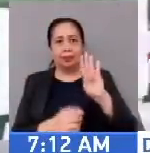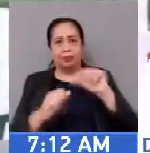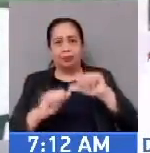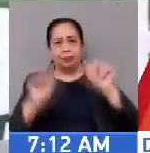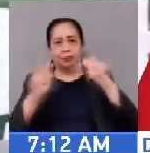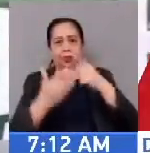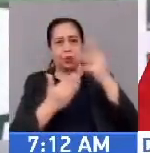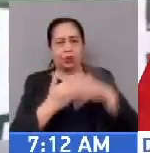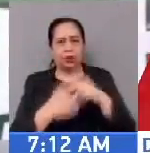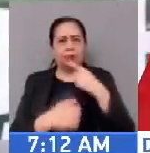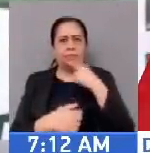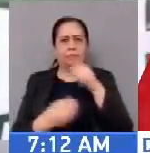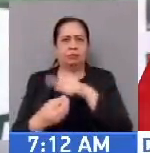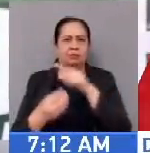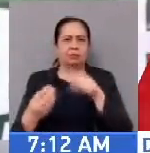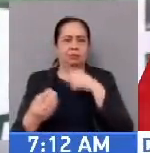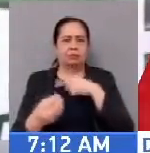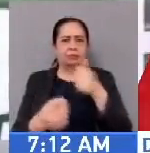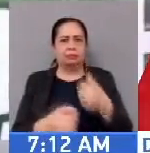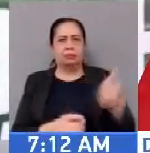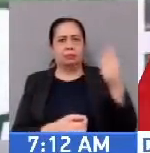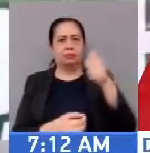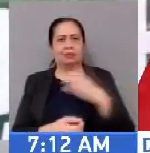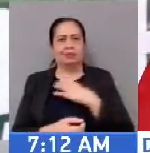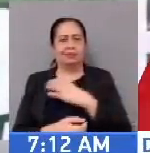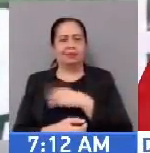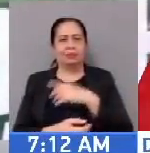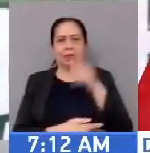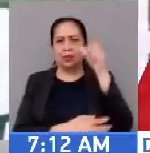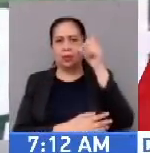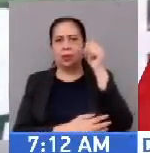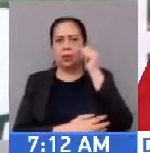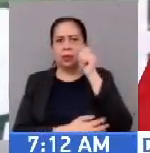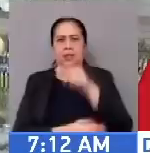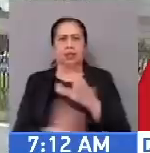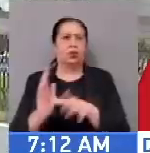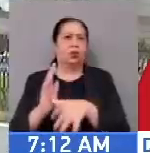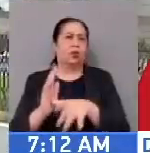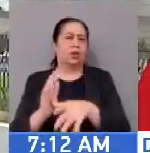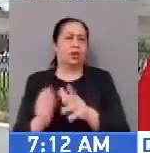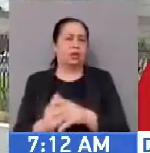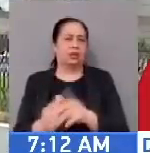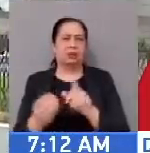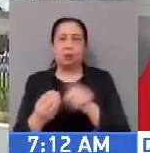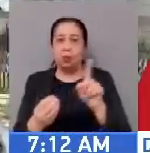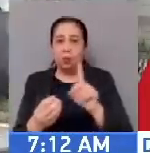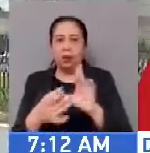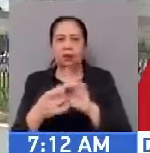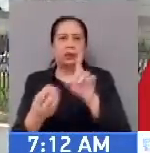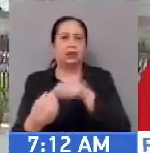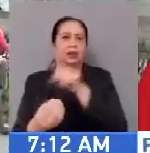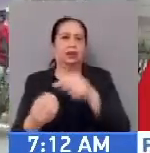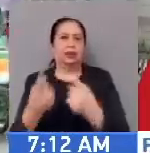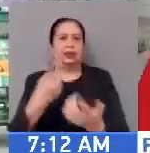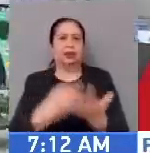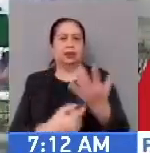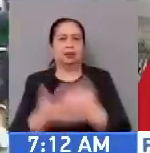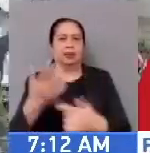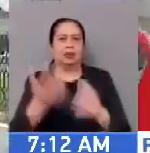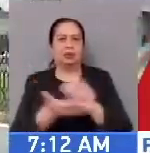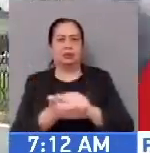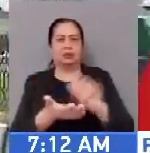na si House Deputy Speaker Lito Atienza ang COMELEC. Kaugnayan ng nakanselang debate at pagbasura sa